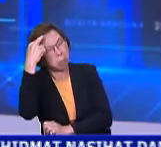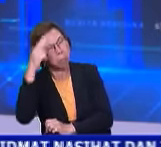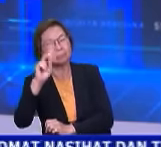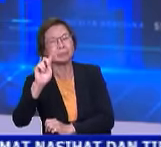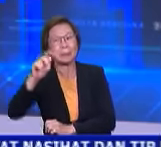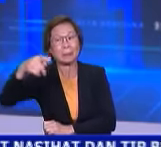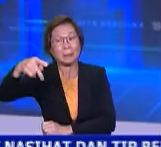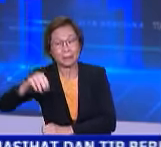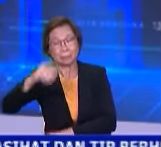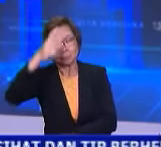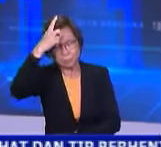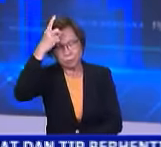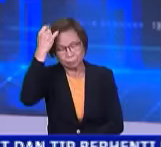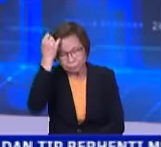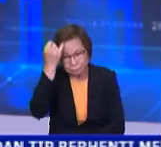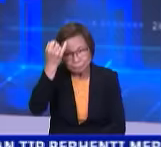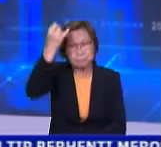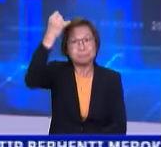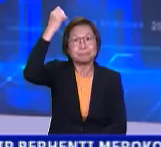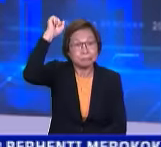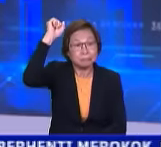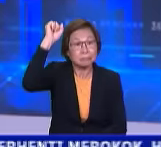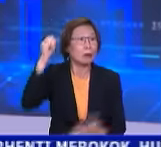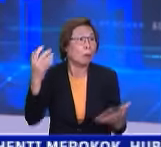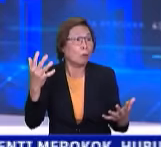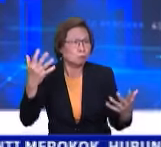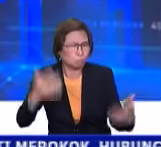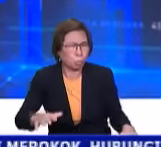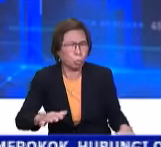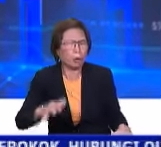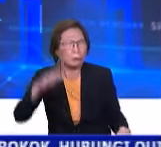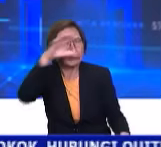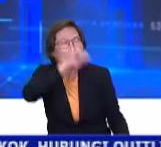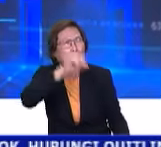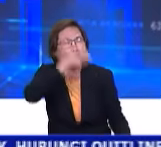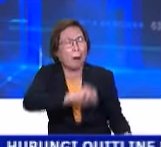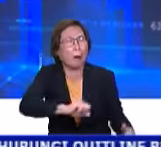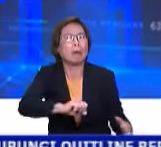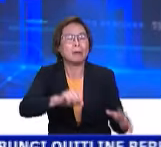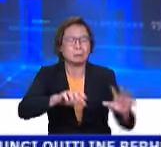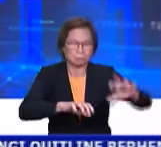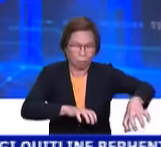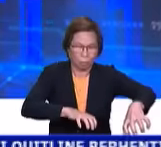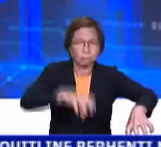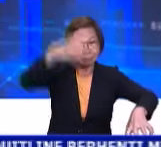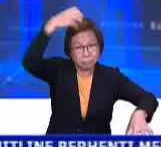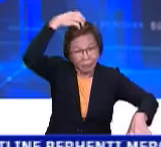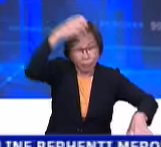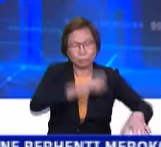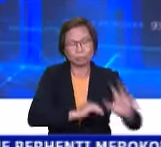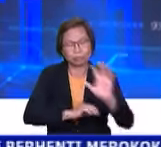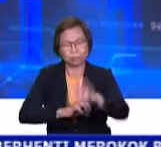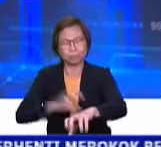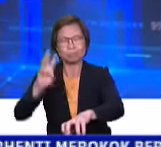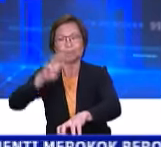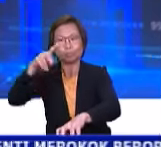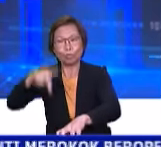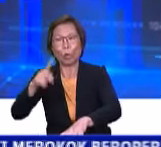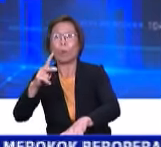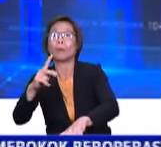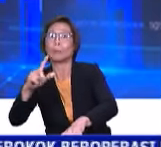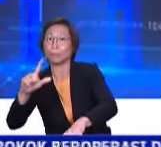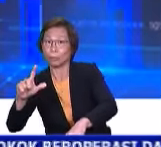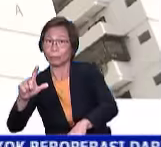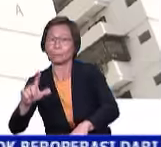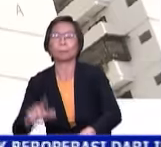Perdana Menteri Datuk Seri Ismail Sabri Yaakob, ia telah dijangkakan terutama di kawasan Selangor dan wilayah Persekutuan Kuala Lumpur.